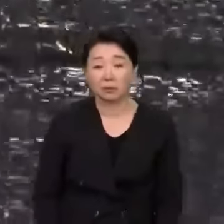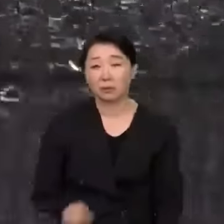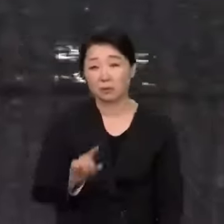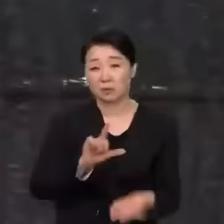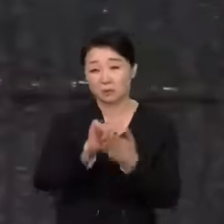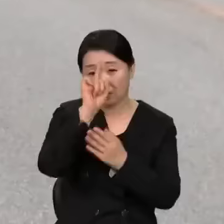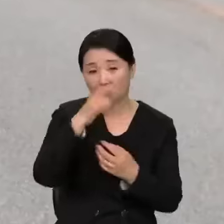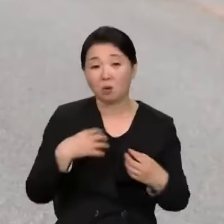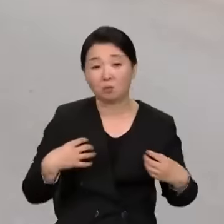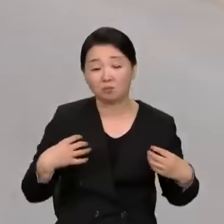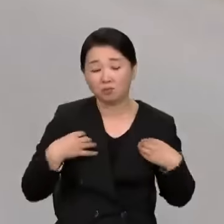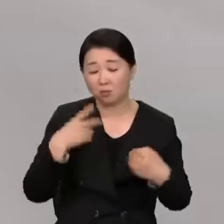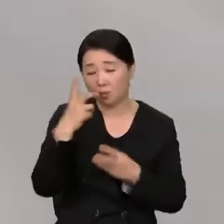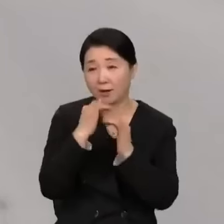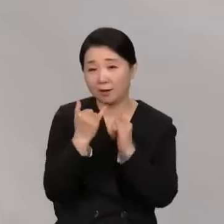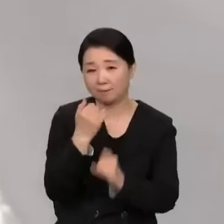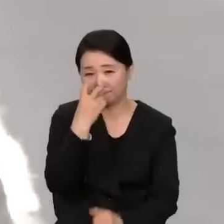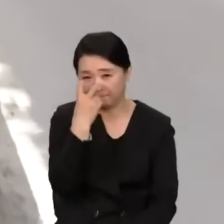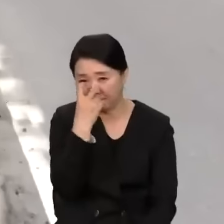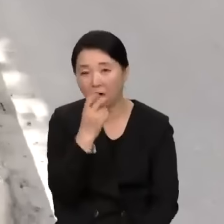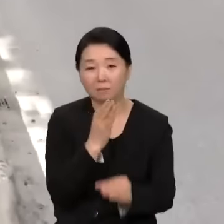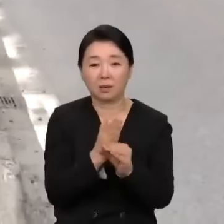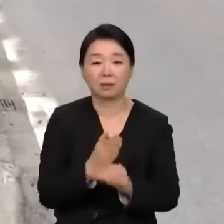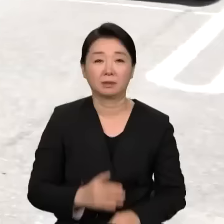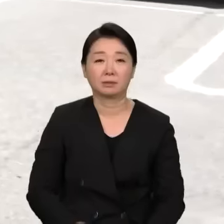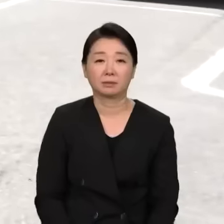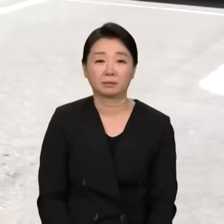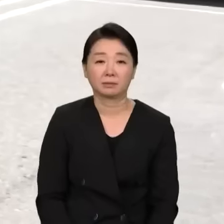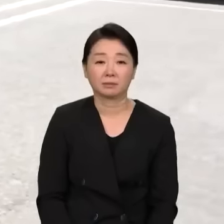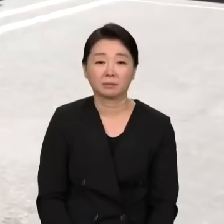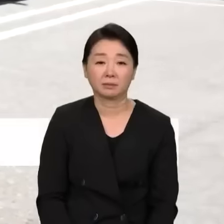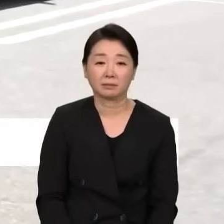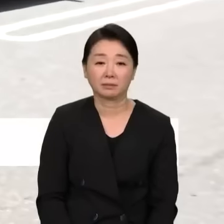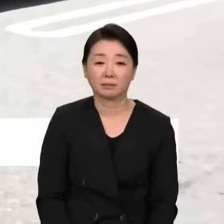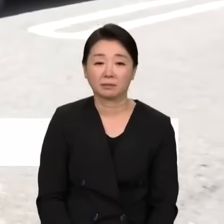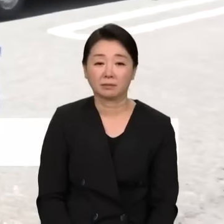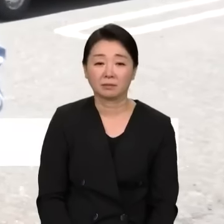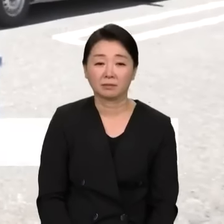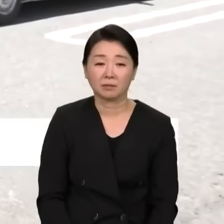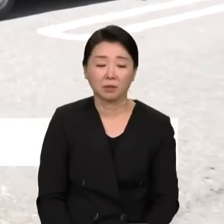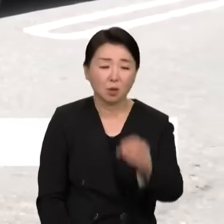측은 아예 관리인을 두고 감시에 들어갔습니다. 하나도 막혀놨기야